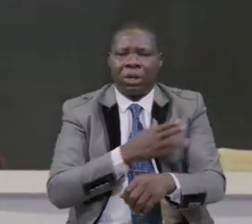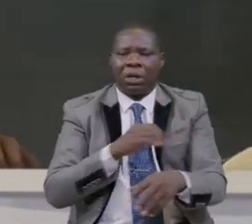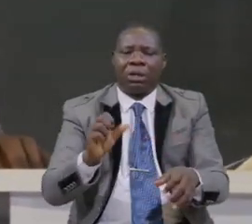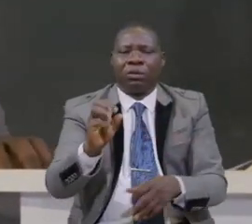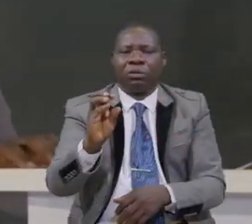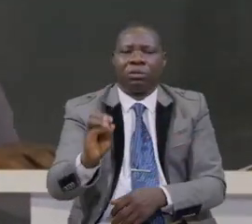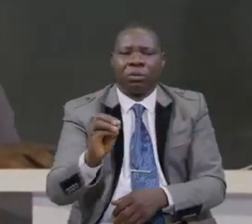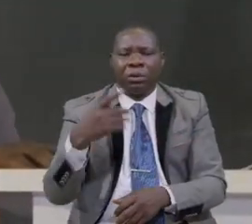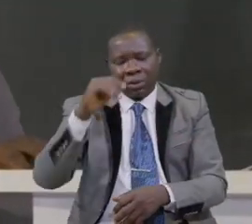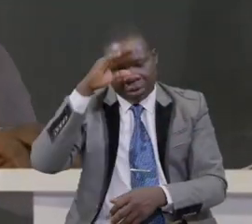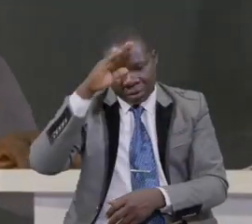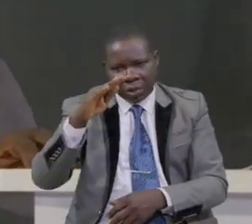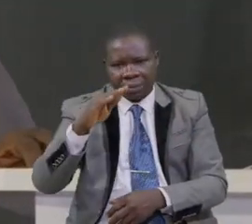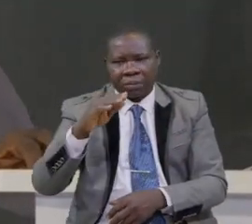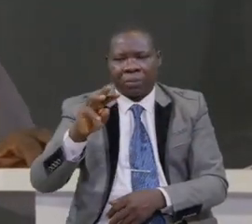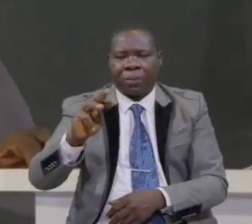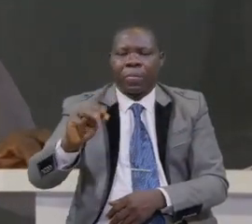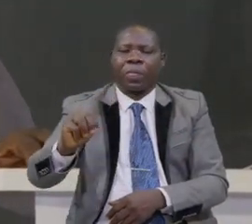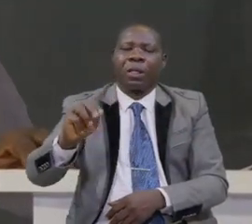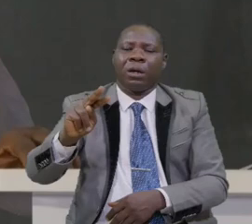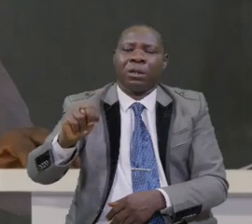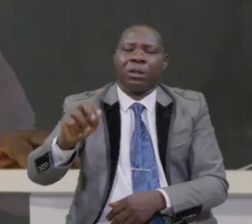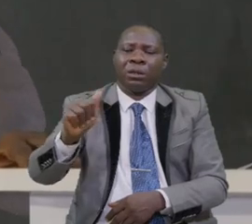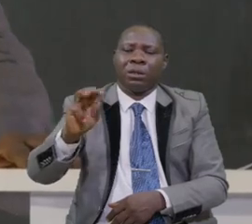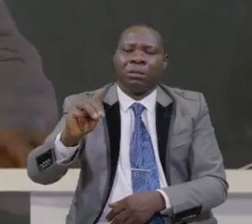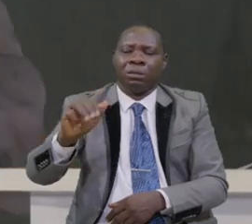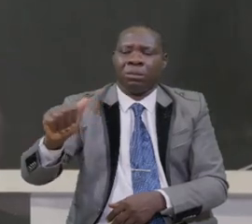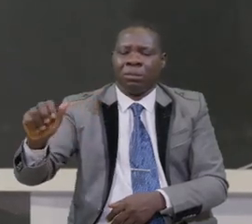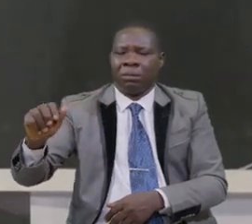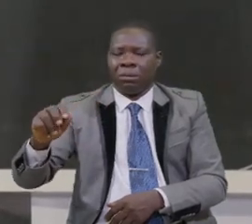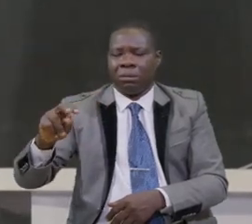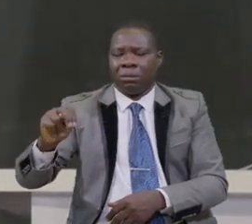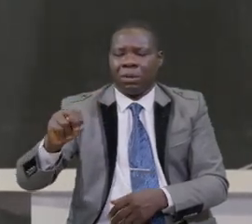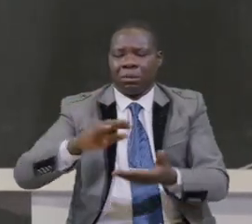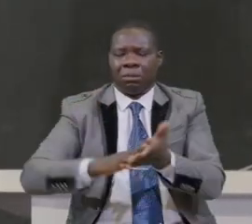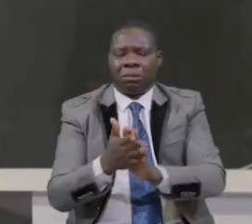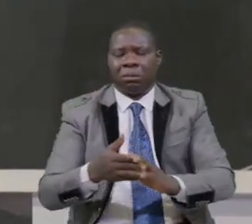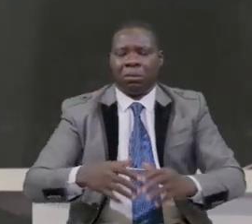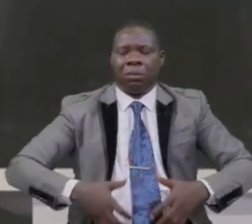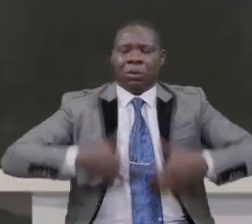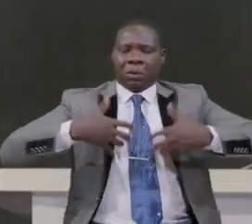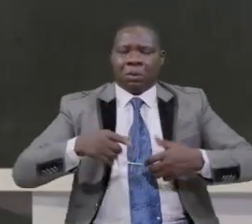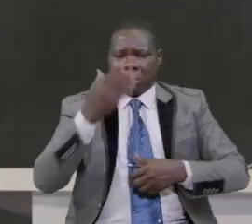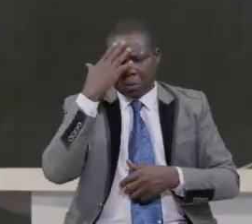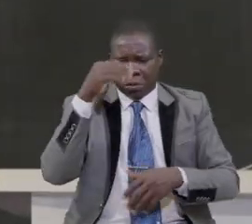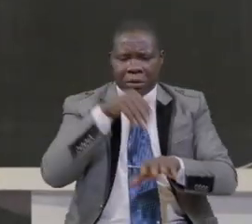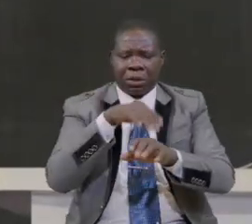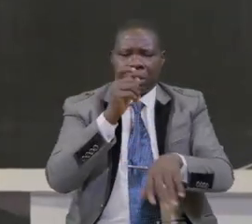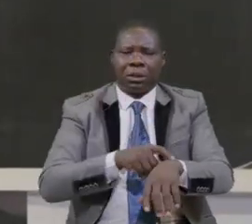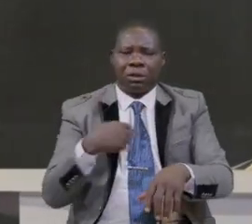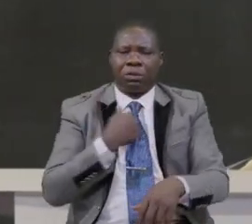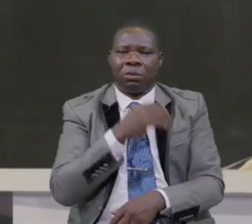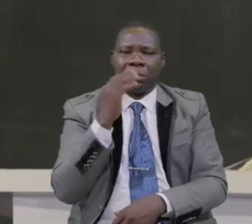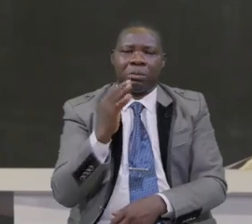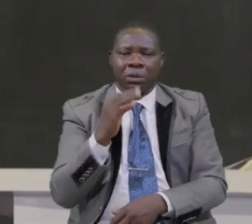L'homme, Naaman, s'est fâché. Parfois, nous prêchons et je